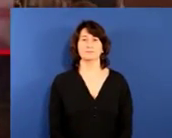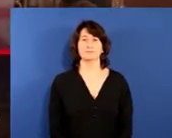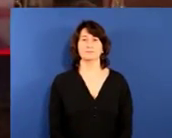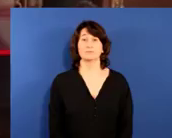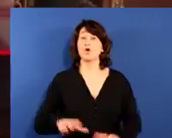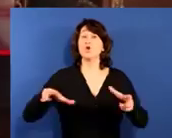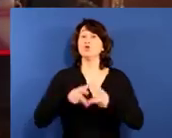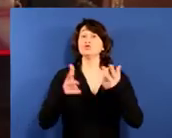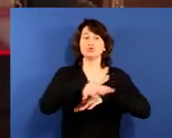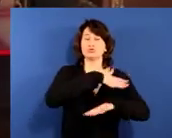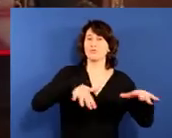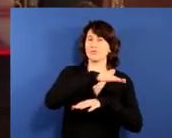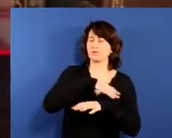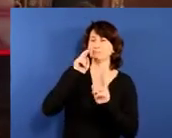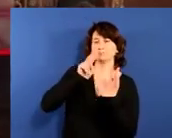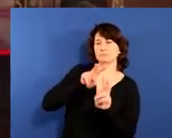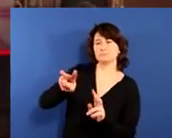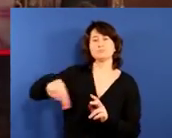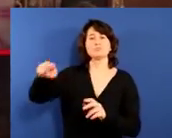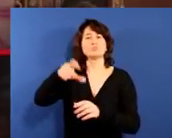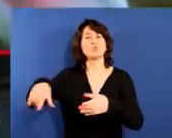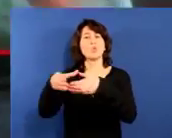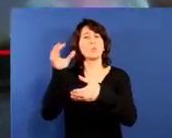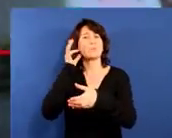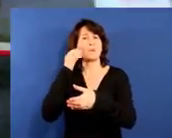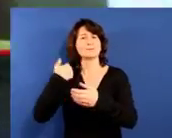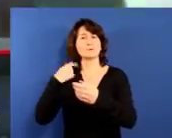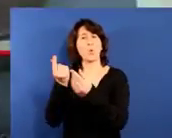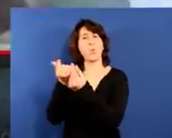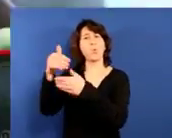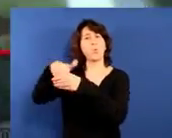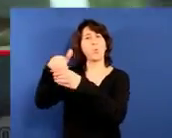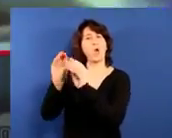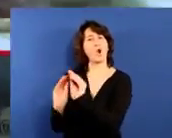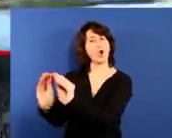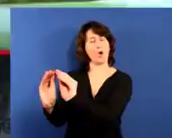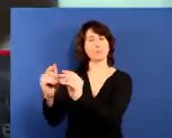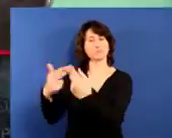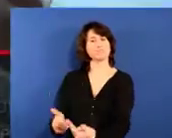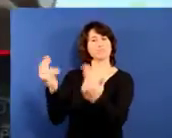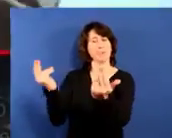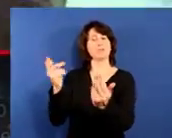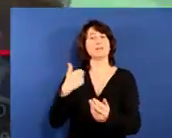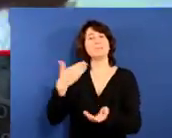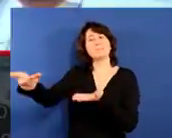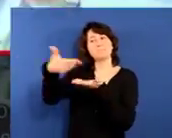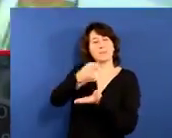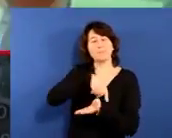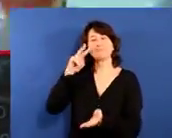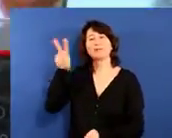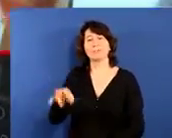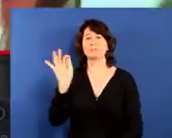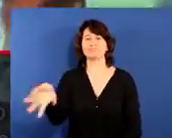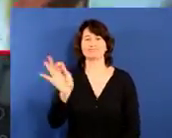horiek erabat dira nahitaezkoak gure gizartarentzat. Horrela bada aldun nagusiak berak 2012ko edizio hau